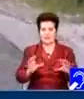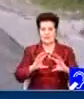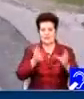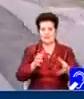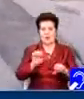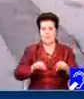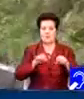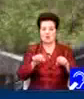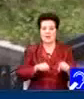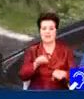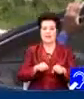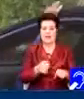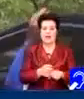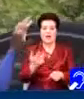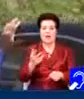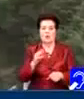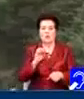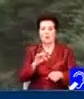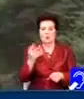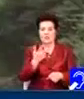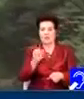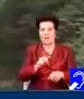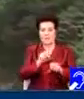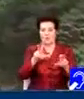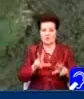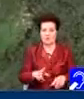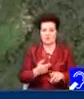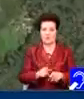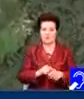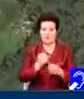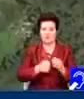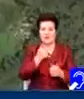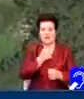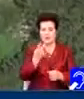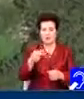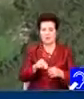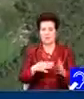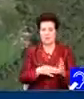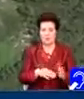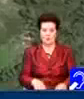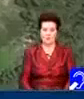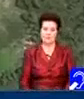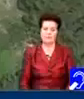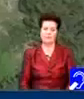a Bicicletei. Turul Coreei de Sud este o cursă profesionistă ce are loc în fiecare an din 2001.